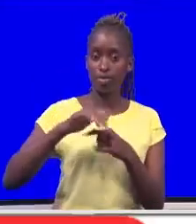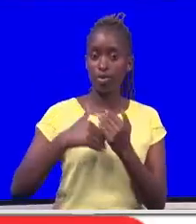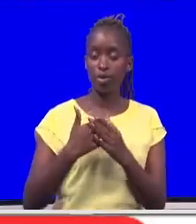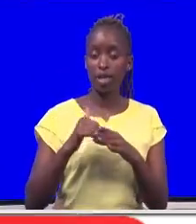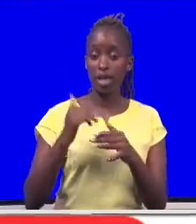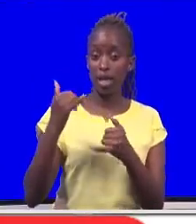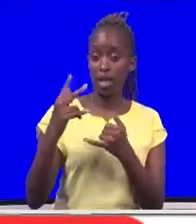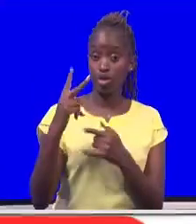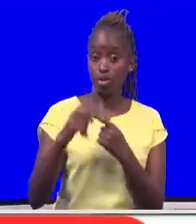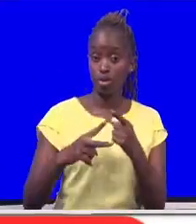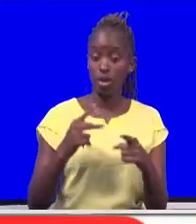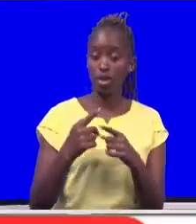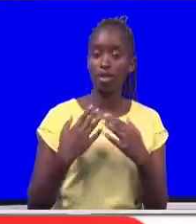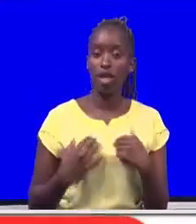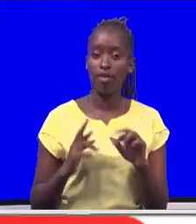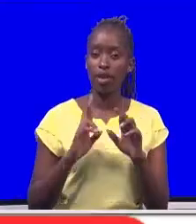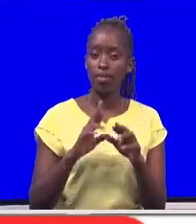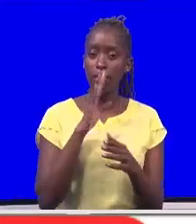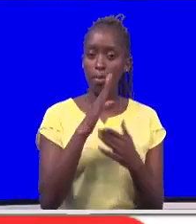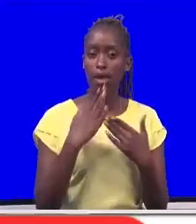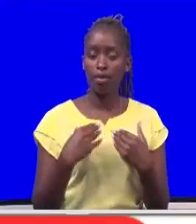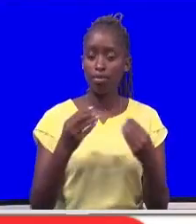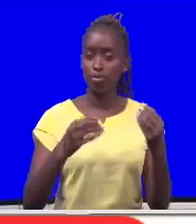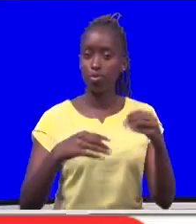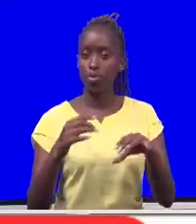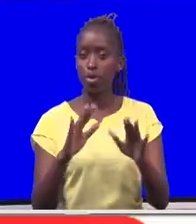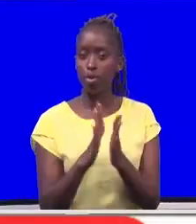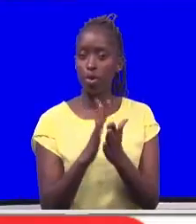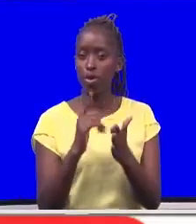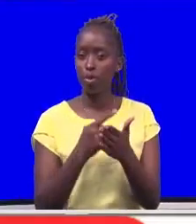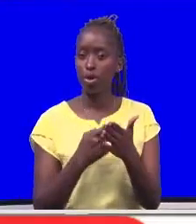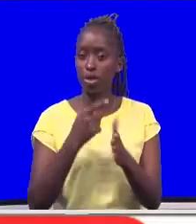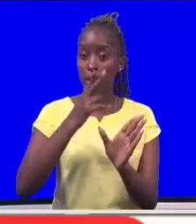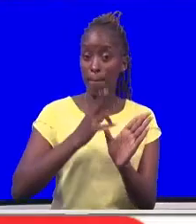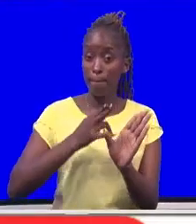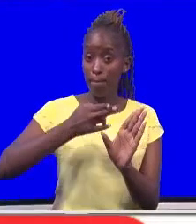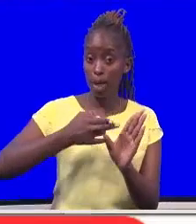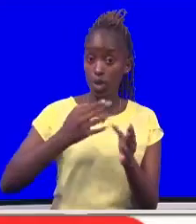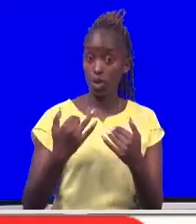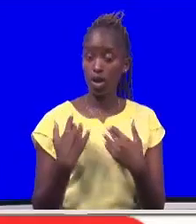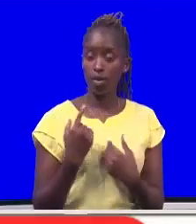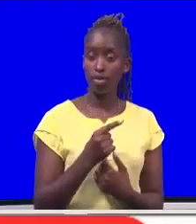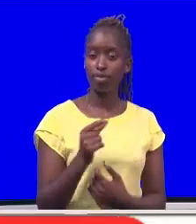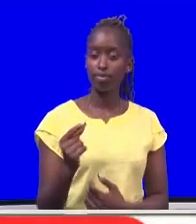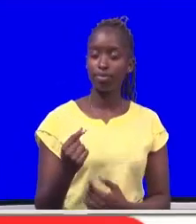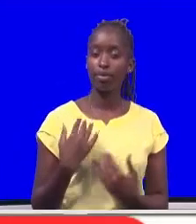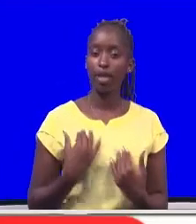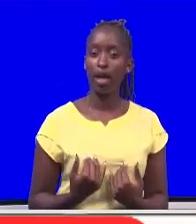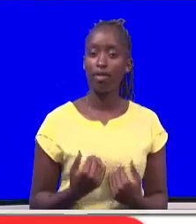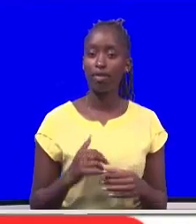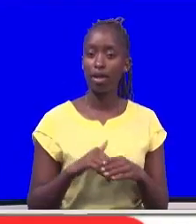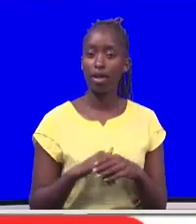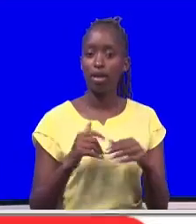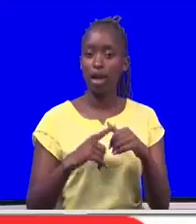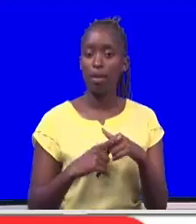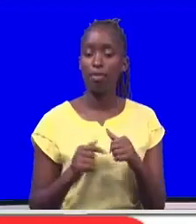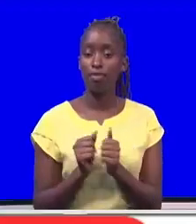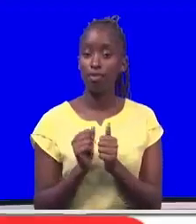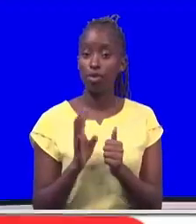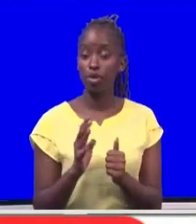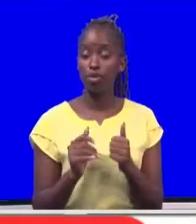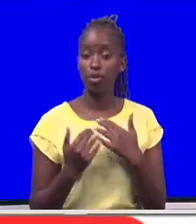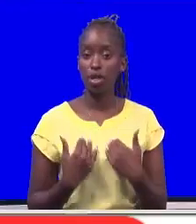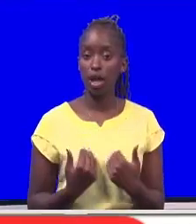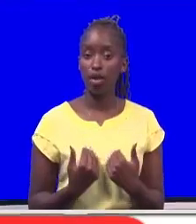miwili iliyopita inaripotiwa kuchangiwa na gharama ya petroli. Uhakiki wa hivi karibuni kiwa jana Aprili tarehe 14, ambapo mamlaka